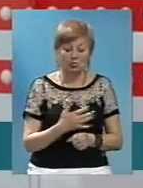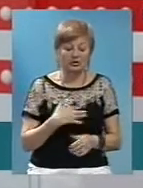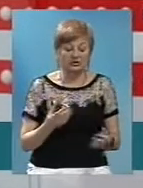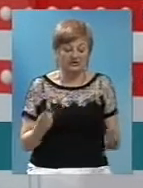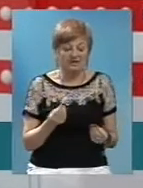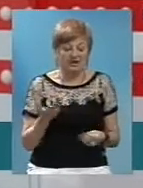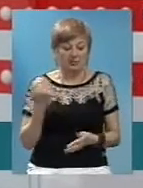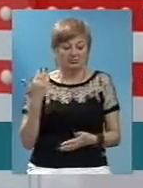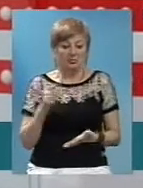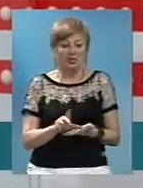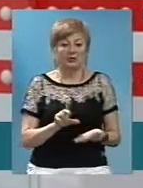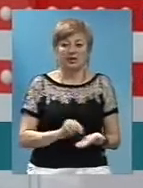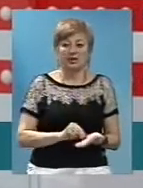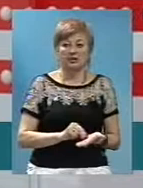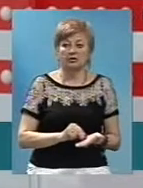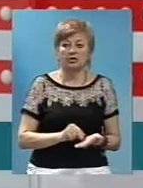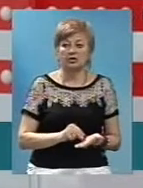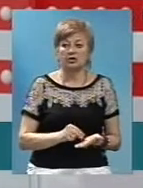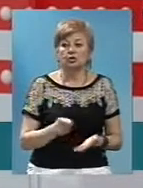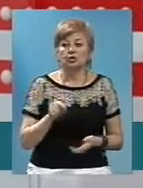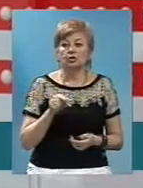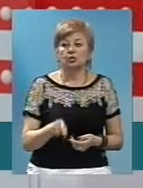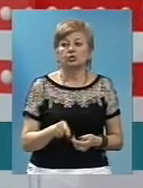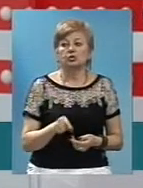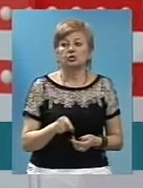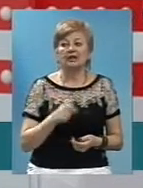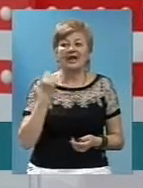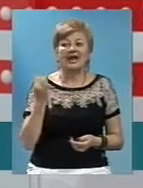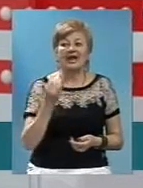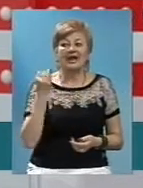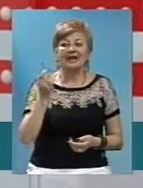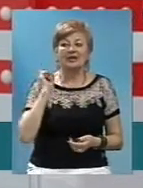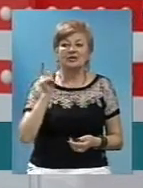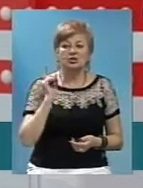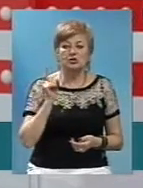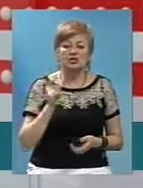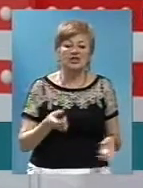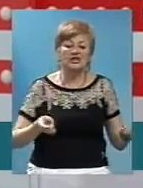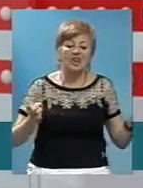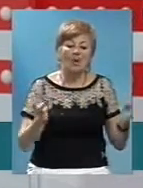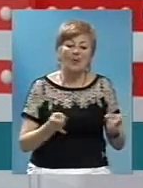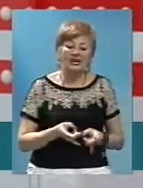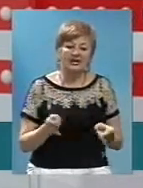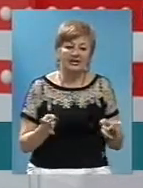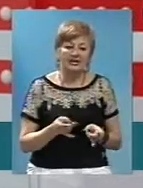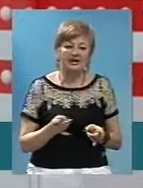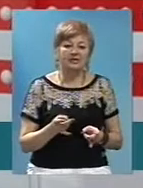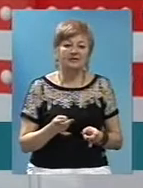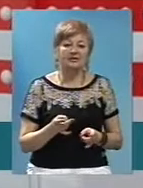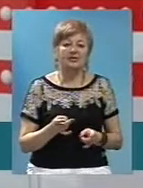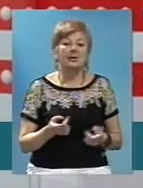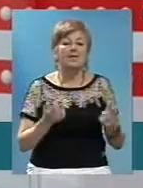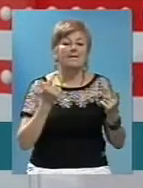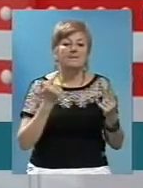приклади. Тут ніби якась історична необхідність, якась